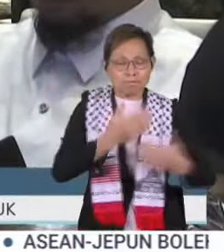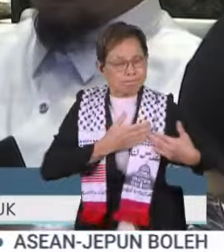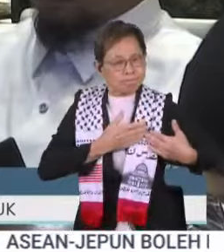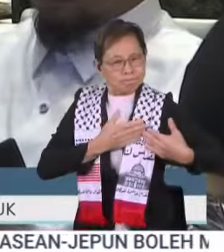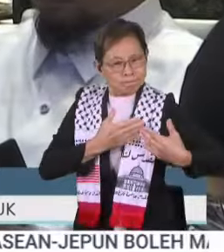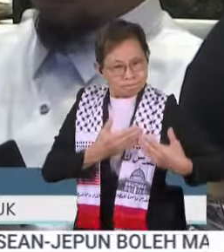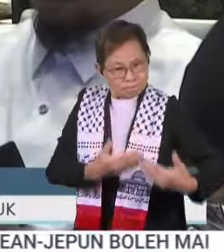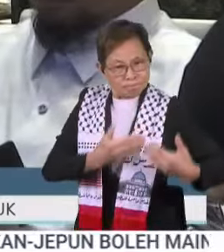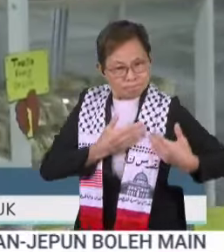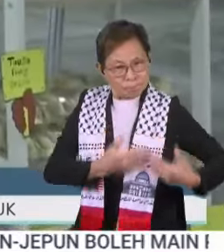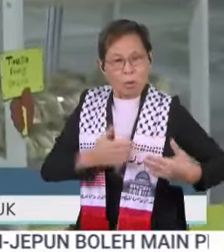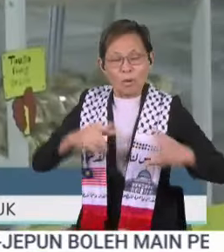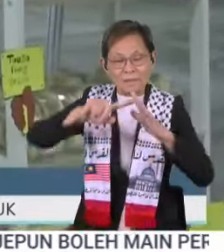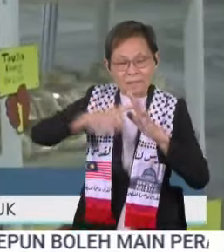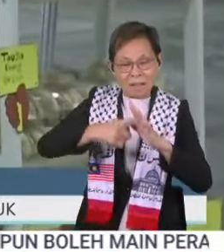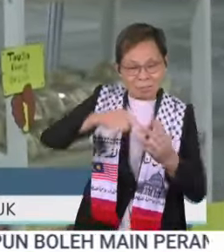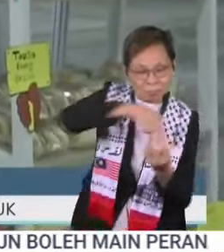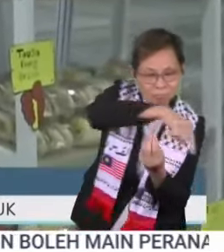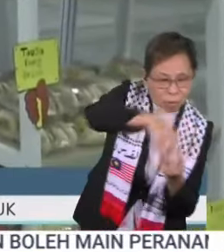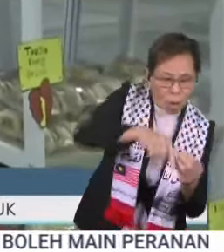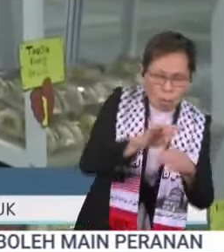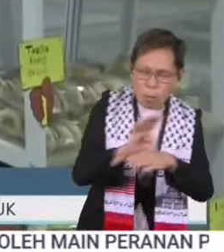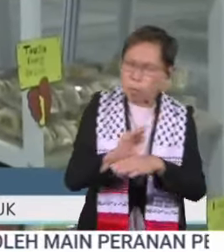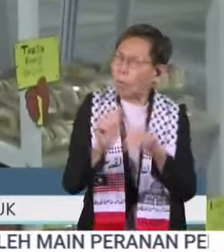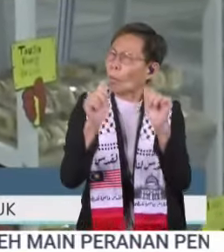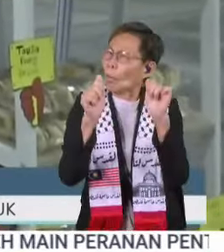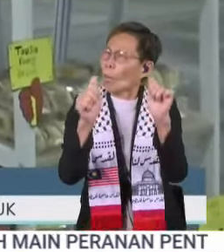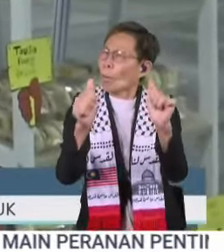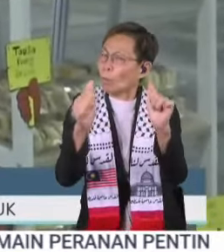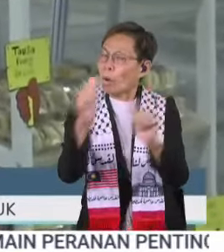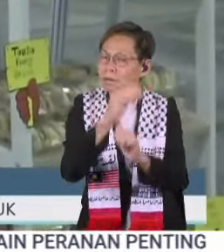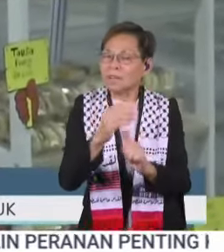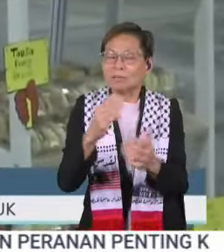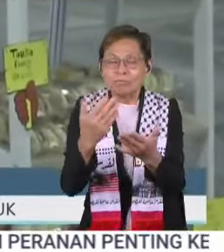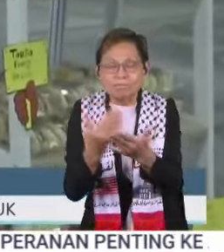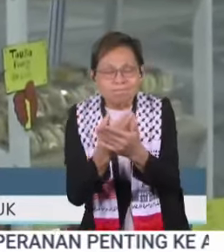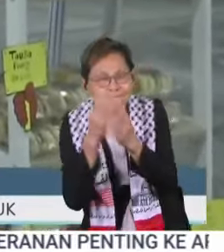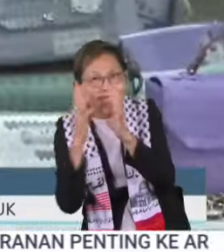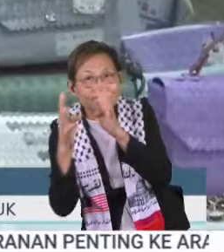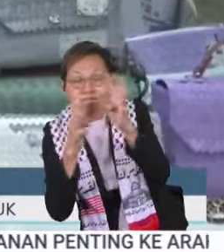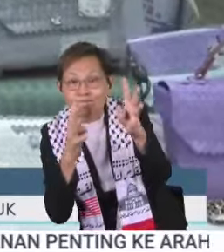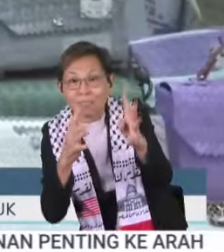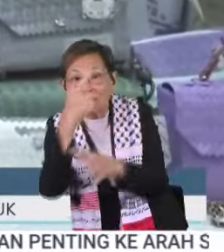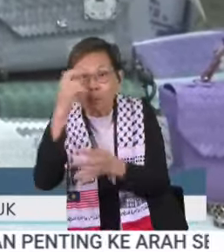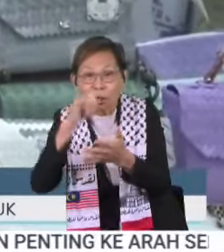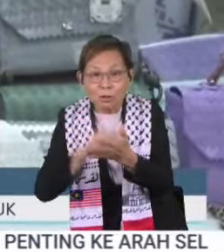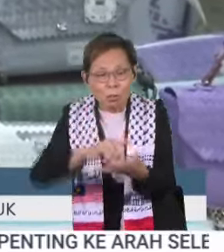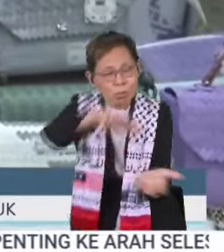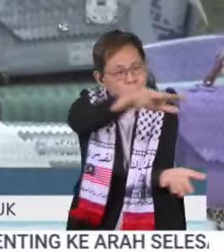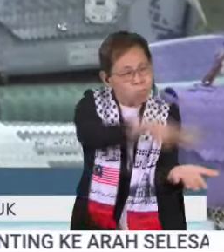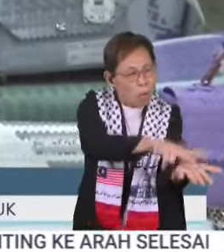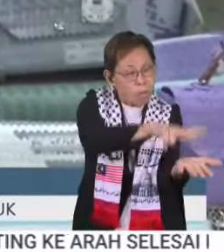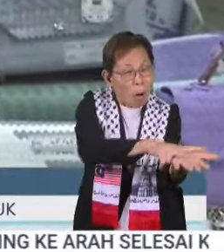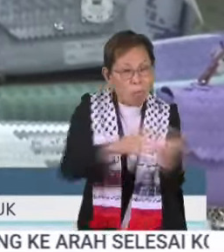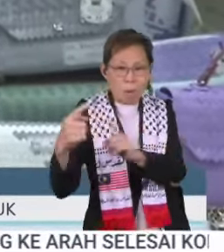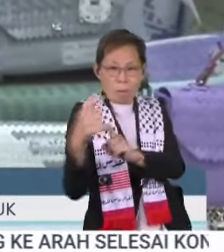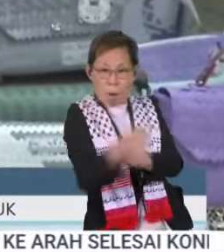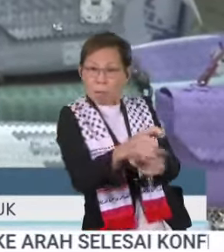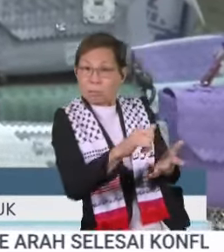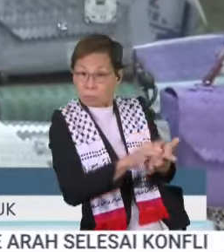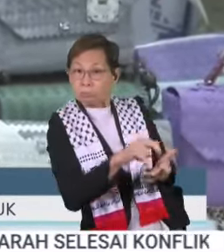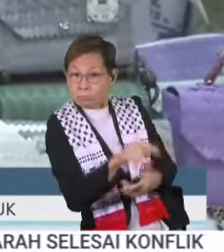komited dalam mewujudkan persekitaran perniagaan yang kondusif dan inovatif justeru pengiktirafan yang diberikan